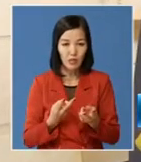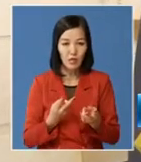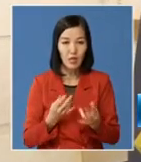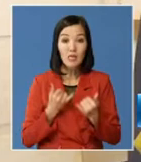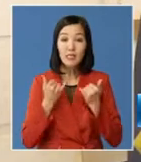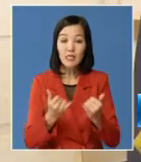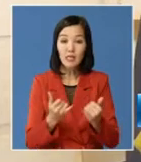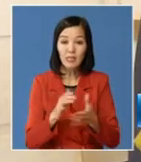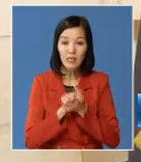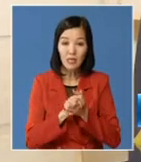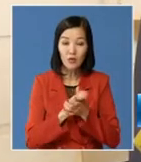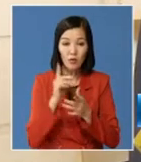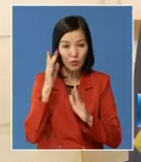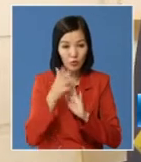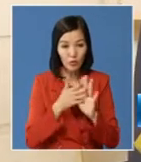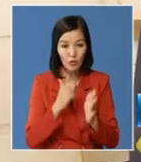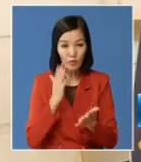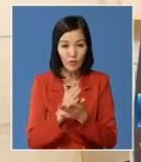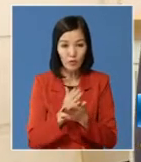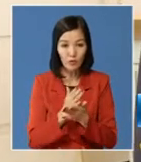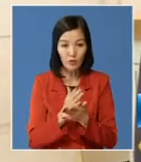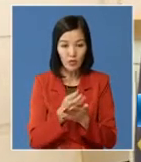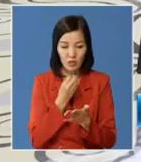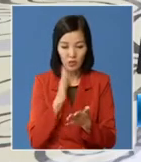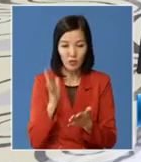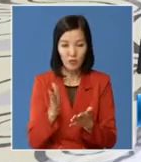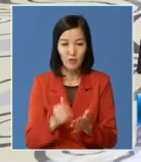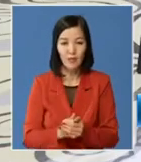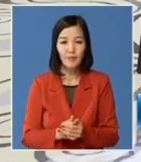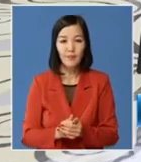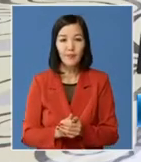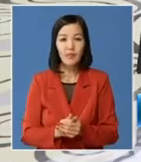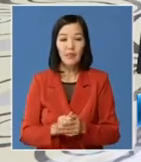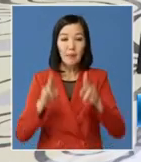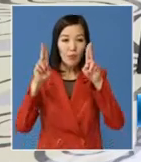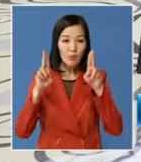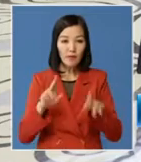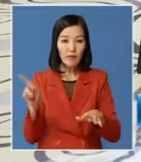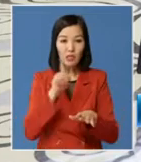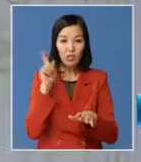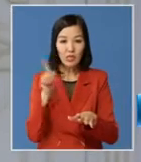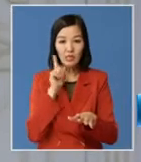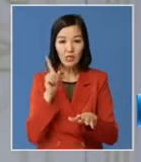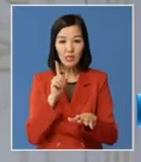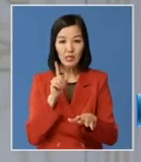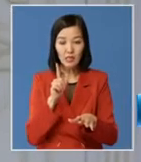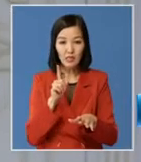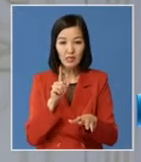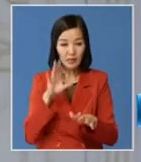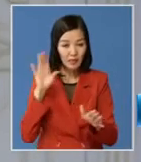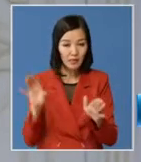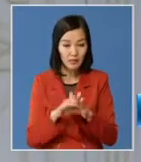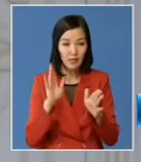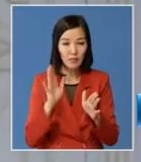Сыйласымдық болса, татулық болса, түсіністік болса, шаңырақ шақалмайды. Бұл қағидаларды мына жас жұбайлар берік ұстанамыз деп отыр.